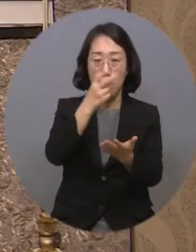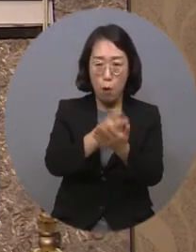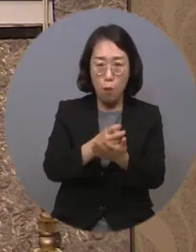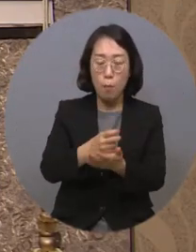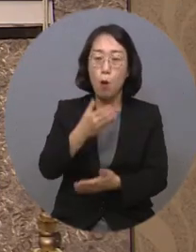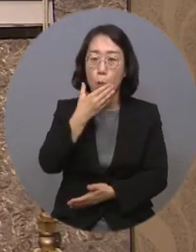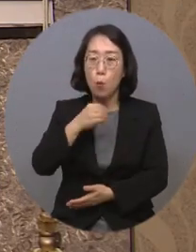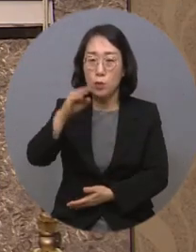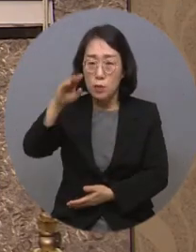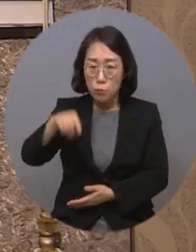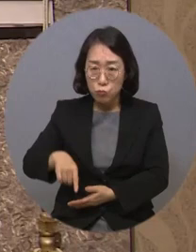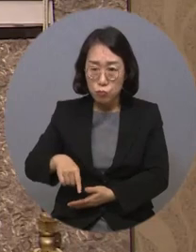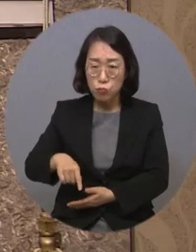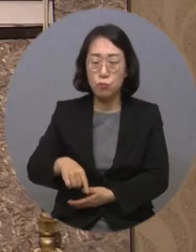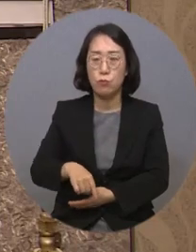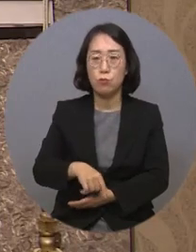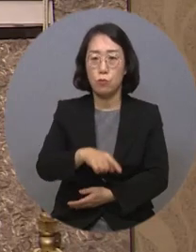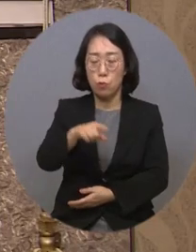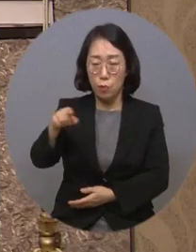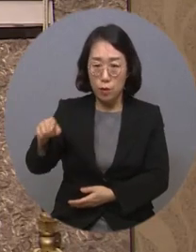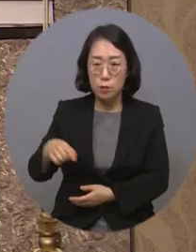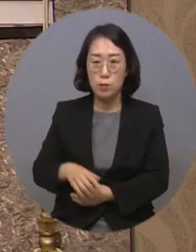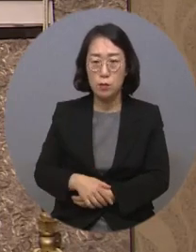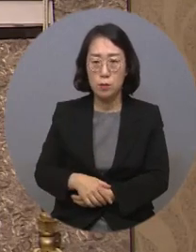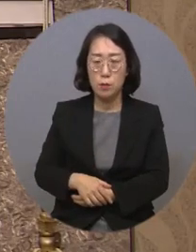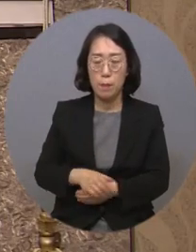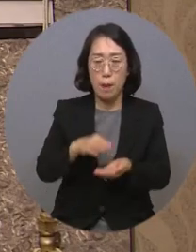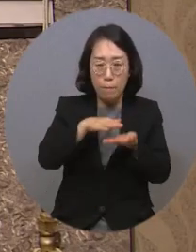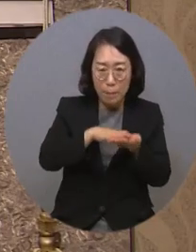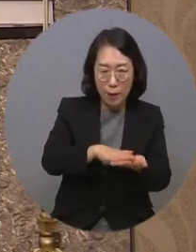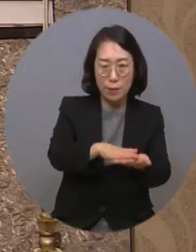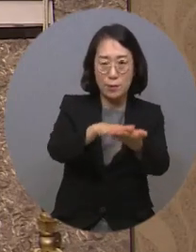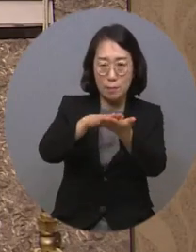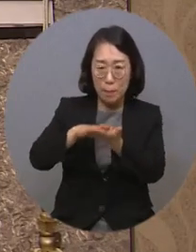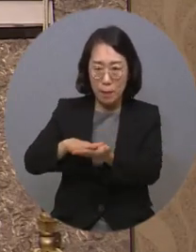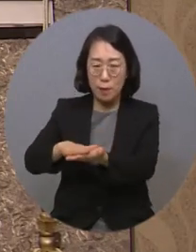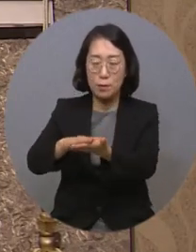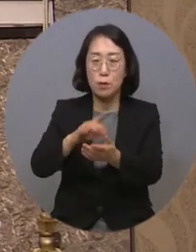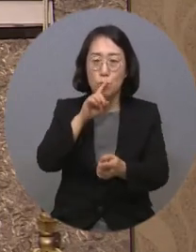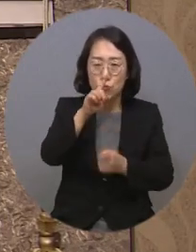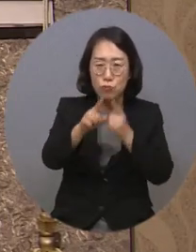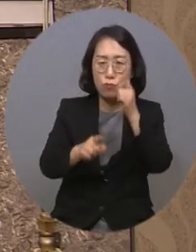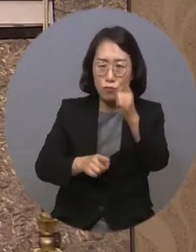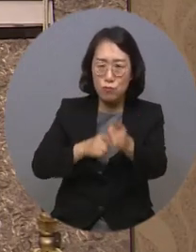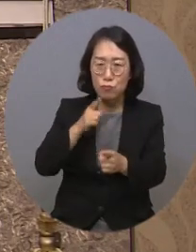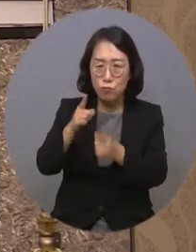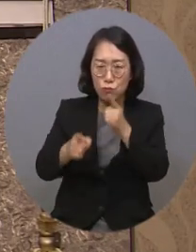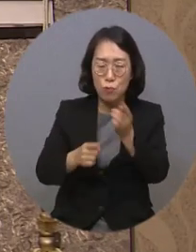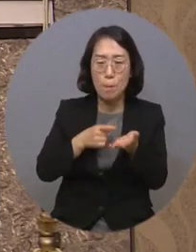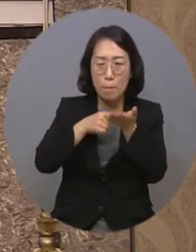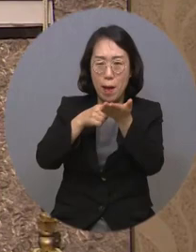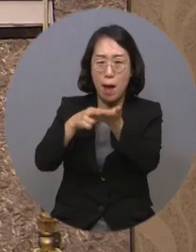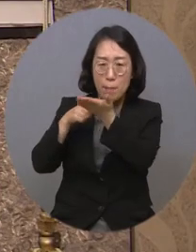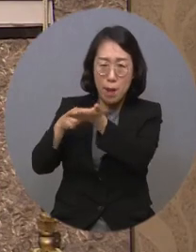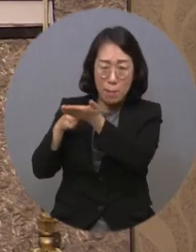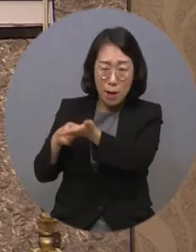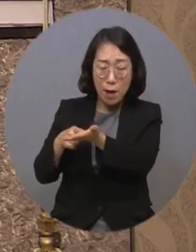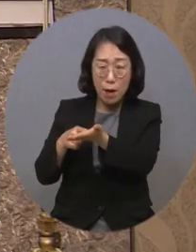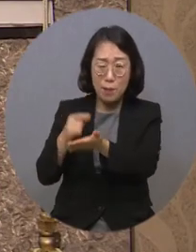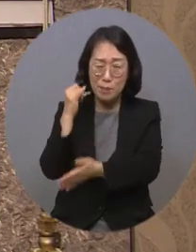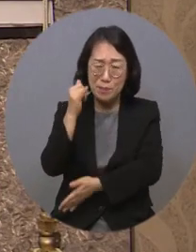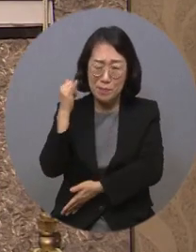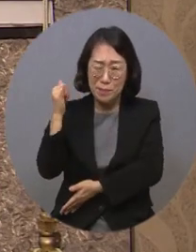국토부 막 이렇게 그 팩스 넣어서 민원 제기하고 또 전화하고 이런 여러 가지 과정을